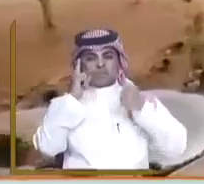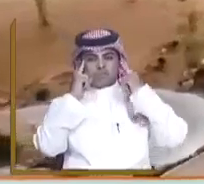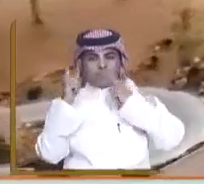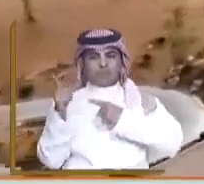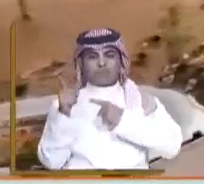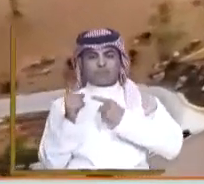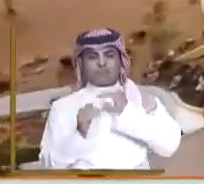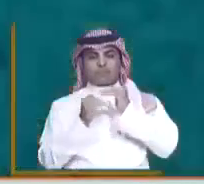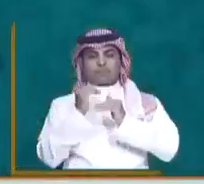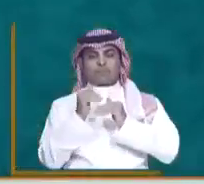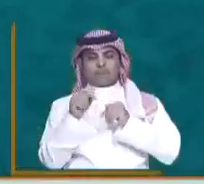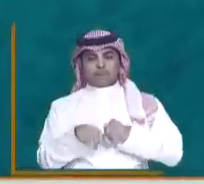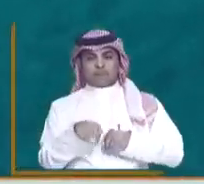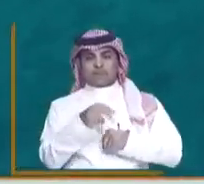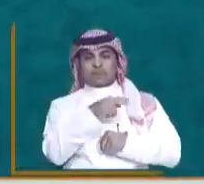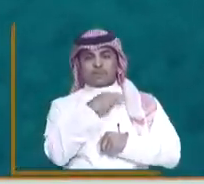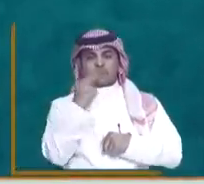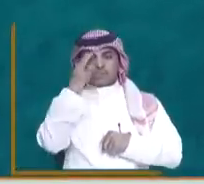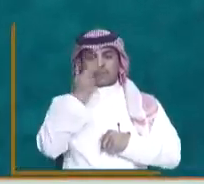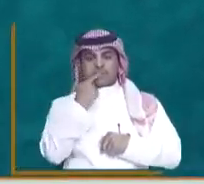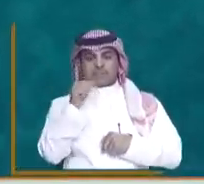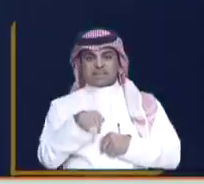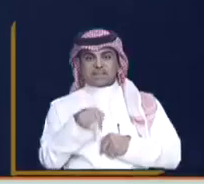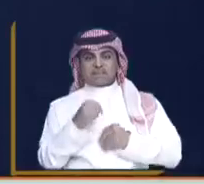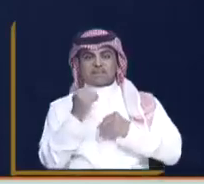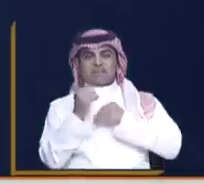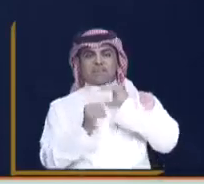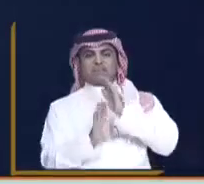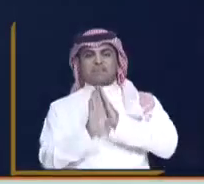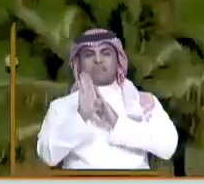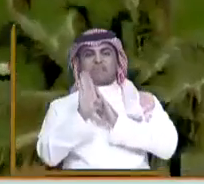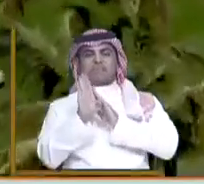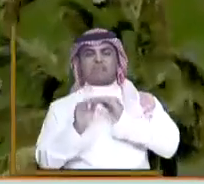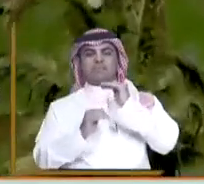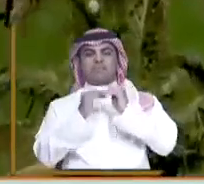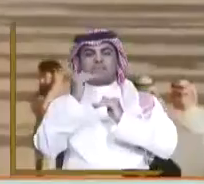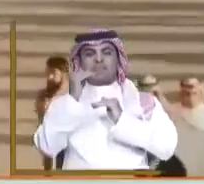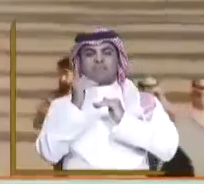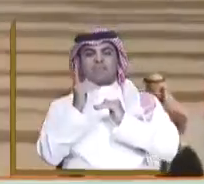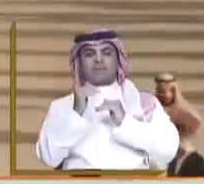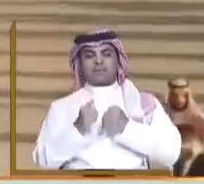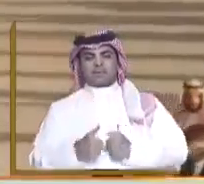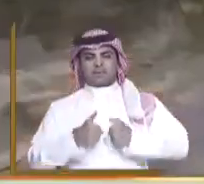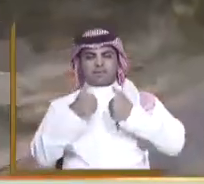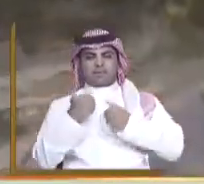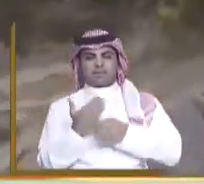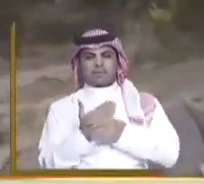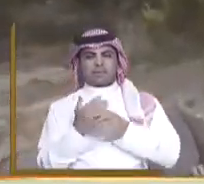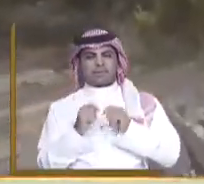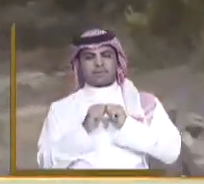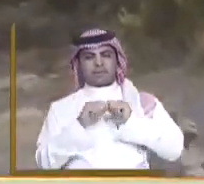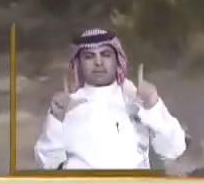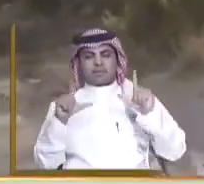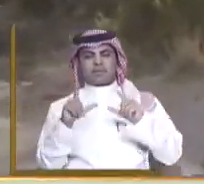الناعمه الا ان المملكه في هذا العام تجاوزت تلك الدول واثبت التفوقها واضحت علامتها